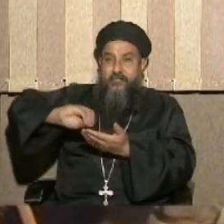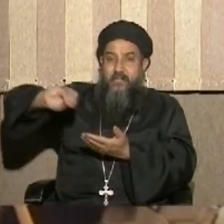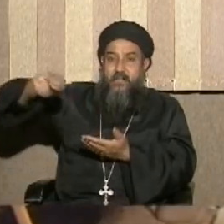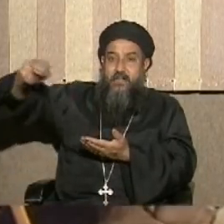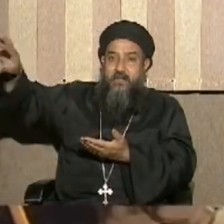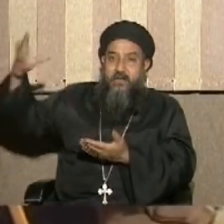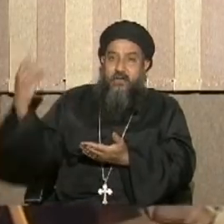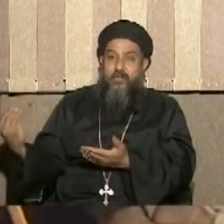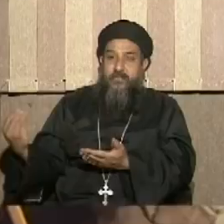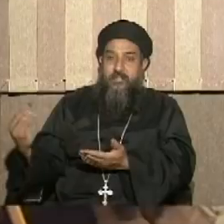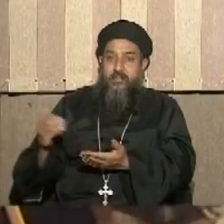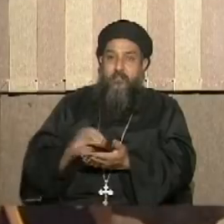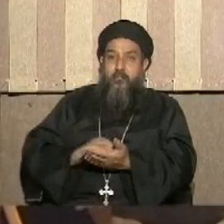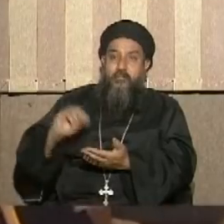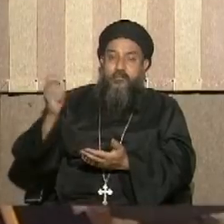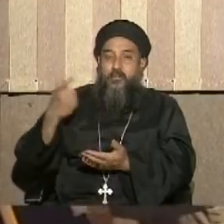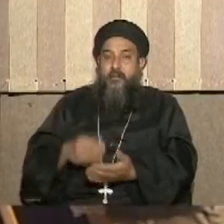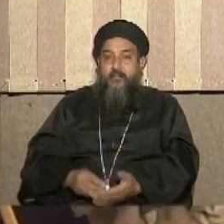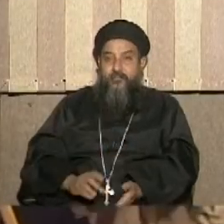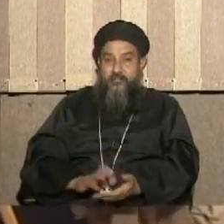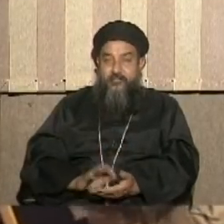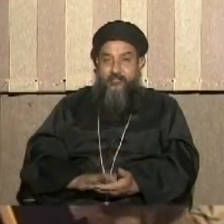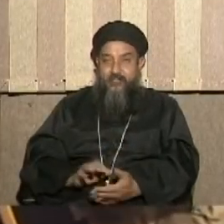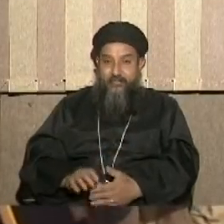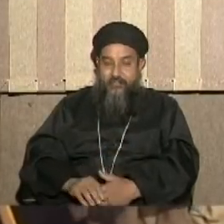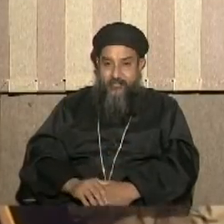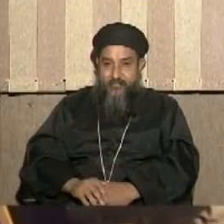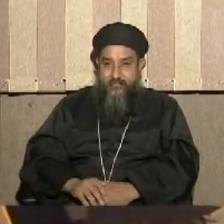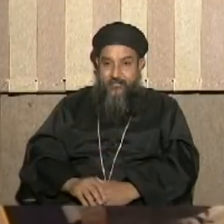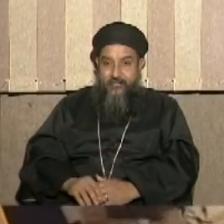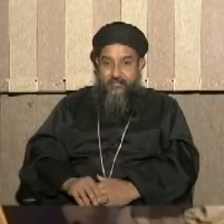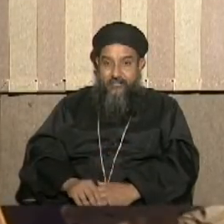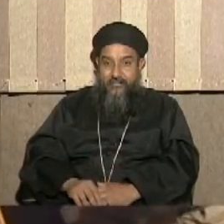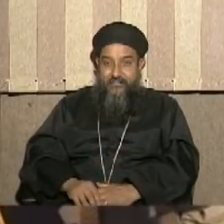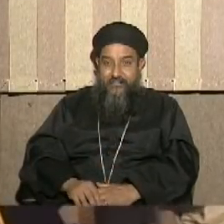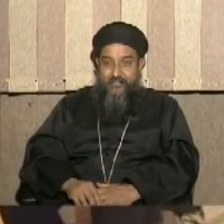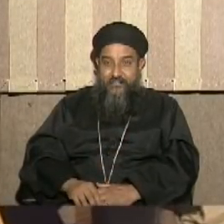هيدي رسالة إلكم من مولاتي زوجة والي سوريا.